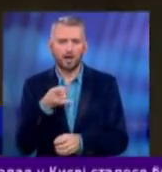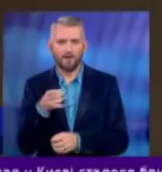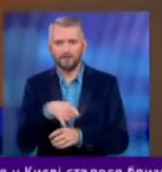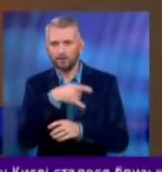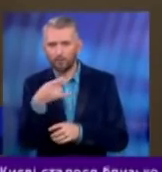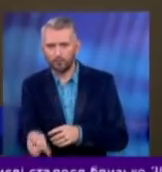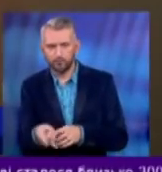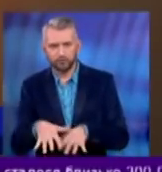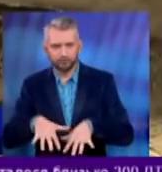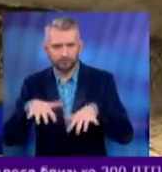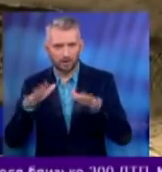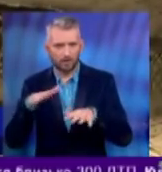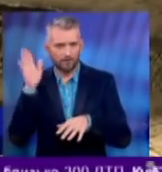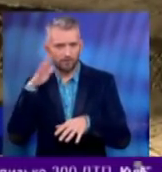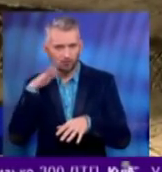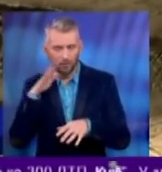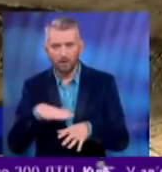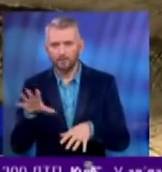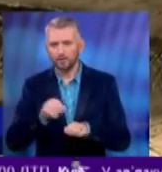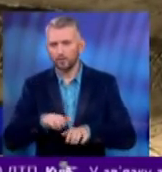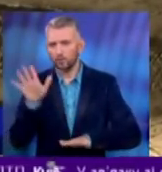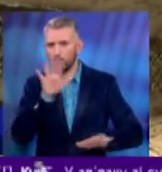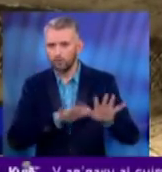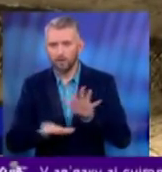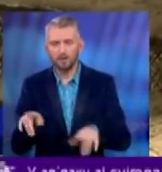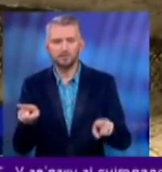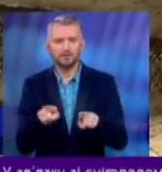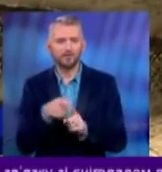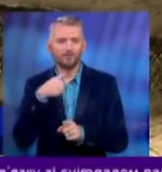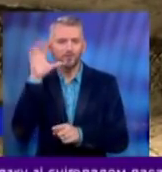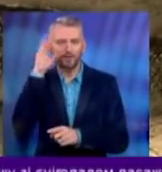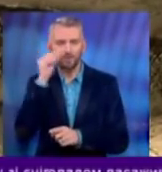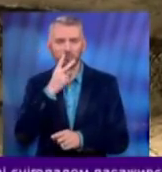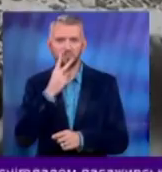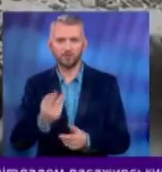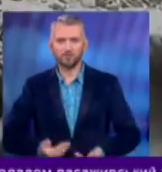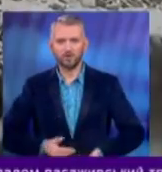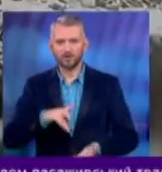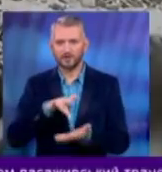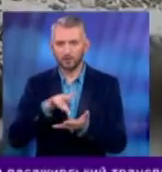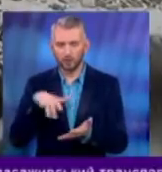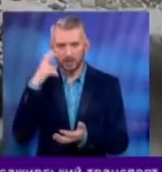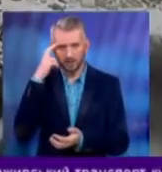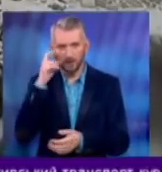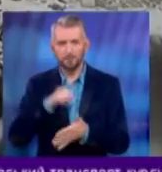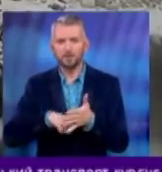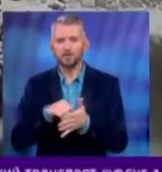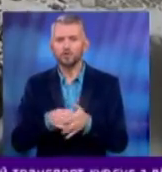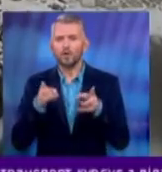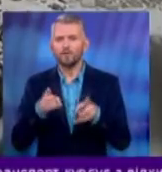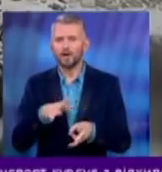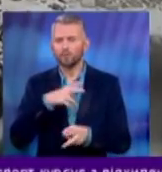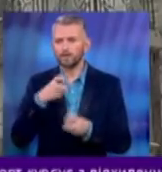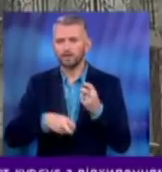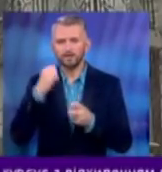залита окропом, все заполонив туман. Таку картину ще напередодні ввечері бачили мешканці центру столиці. Причиною аварії став прорив